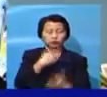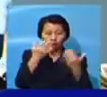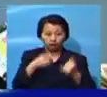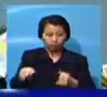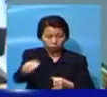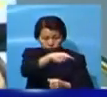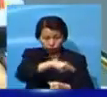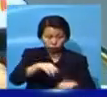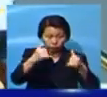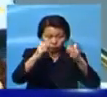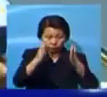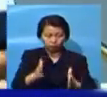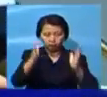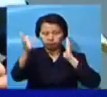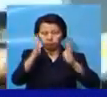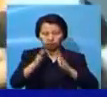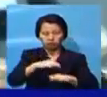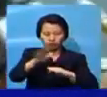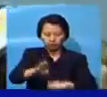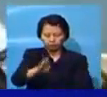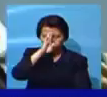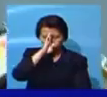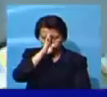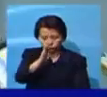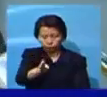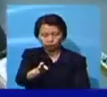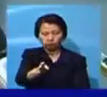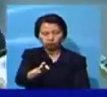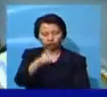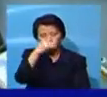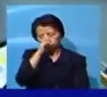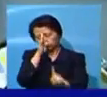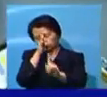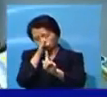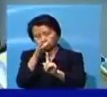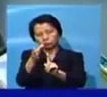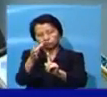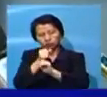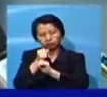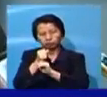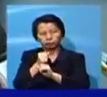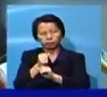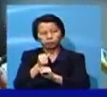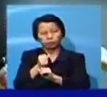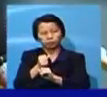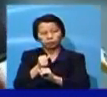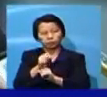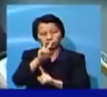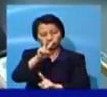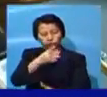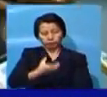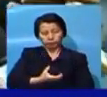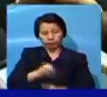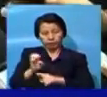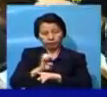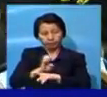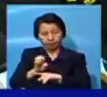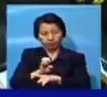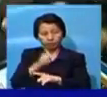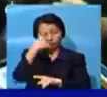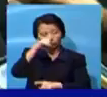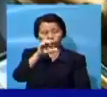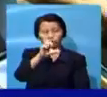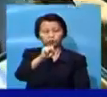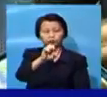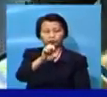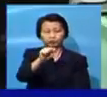semua pem-pemain akan lebih fokus untuk capai dua peringkat emas untuk c GM